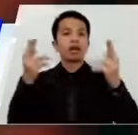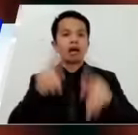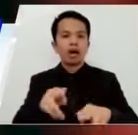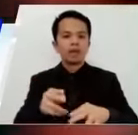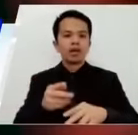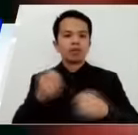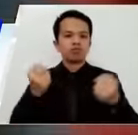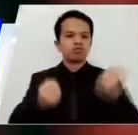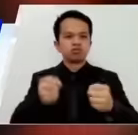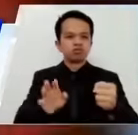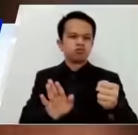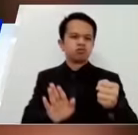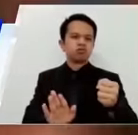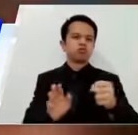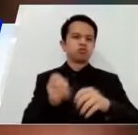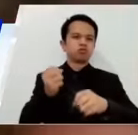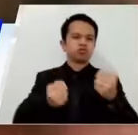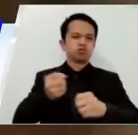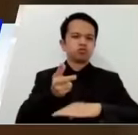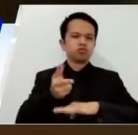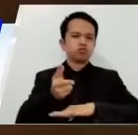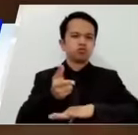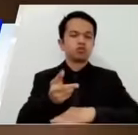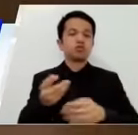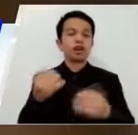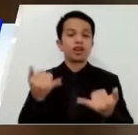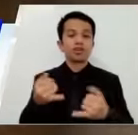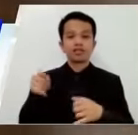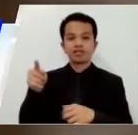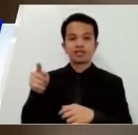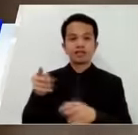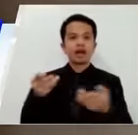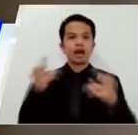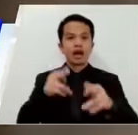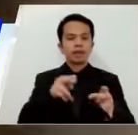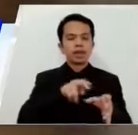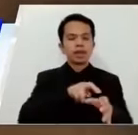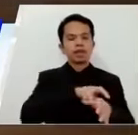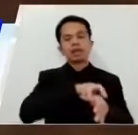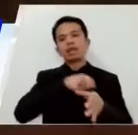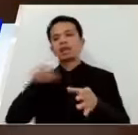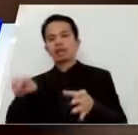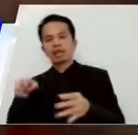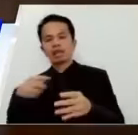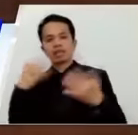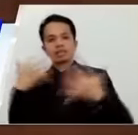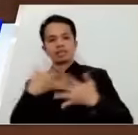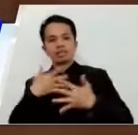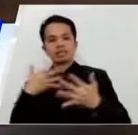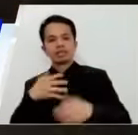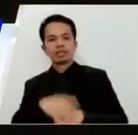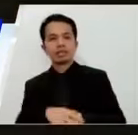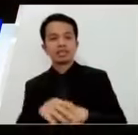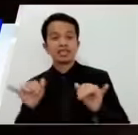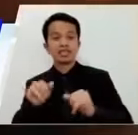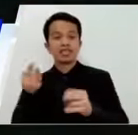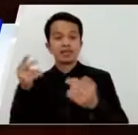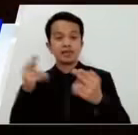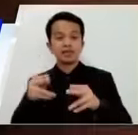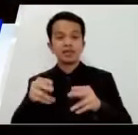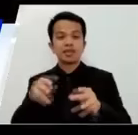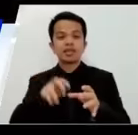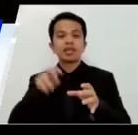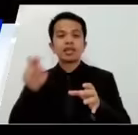takbo ng driver. Ang pasaherong nasa tabi ng driver napalipat sa likod dahil sa takot. Tumito ang driver sa tapat ng isang